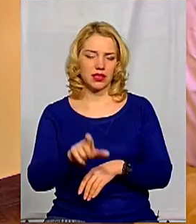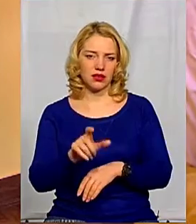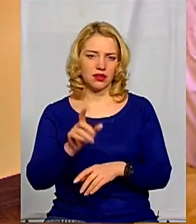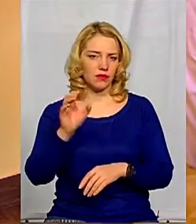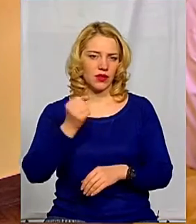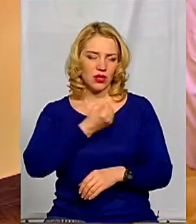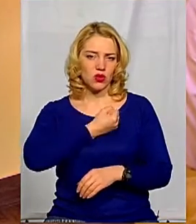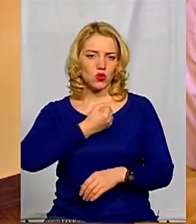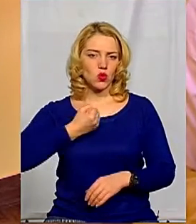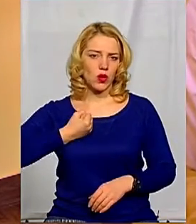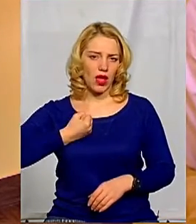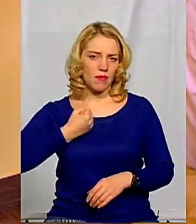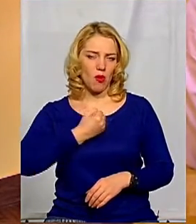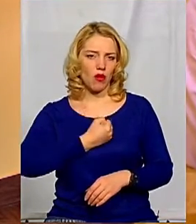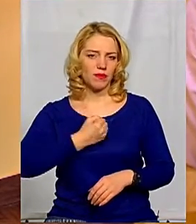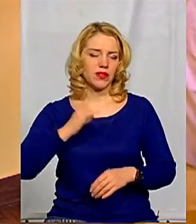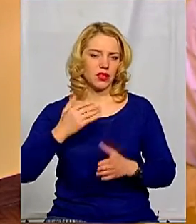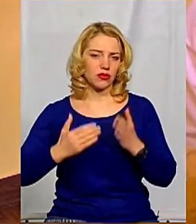слухаємо. Якщо